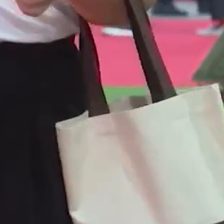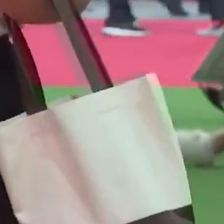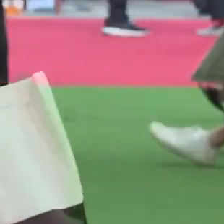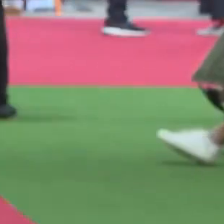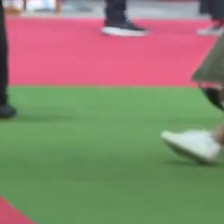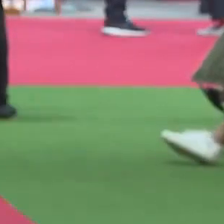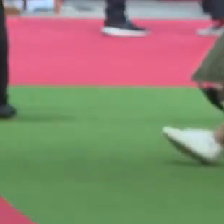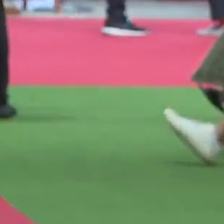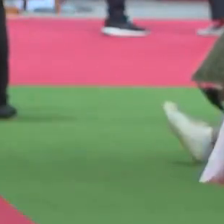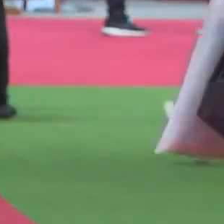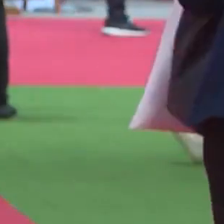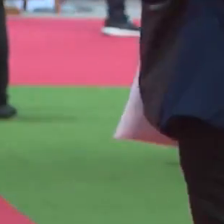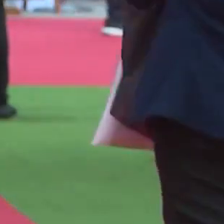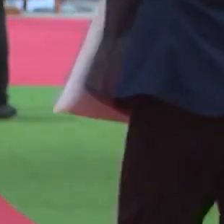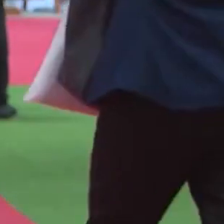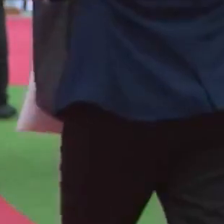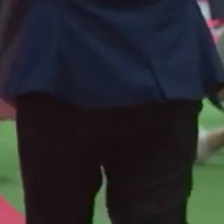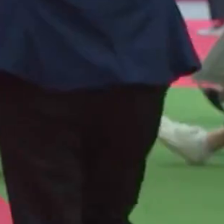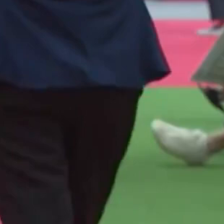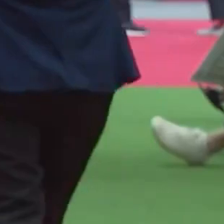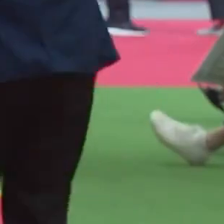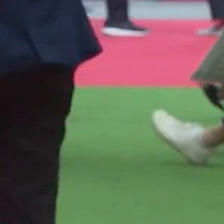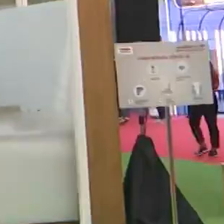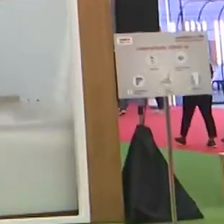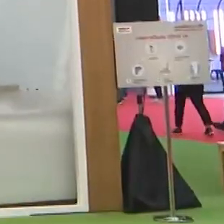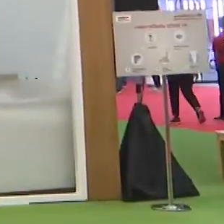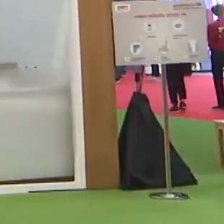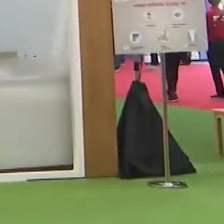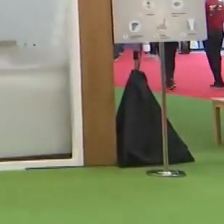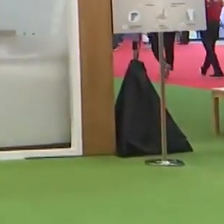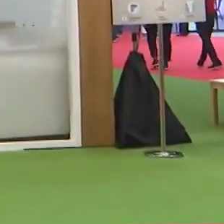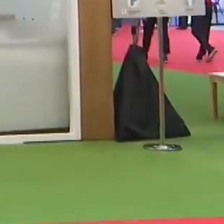ความเสี่ยงในเรื่องของผู้ที่สืบทอดธุรกิจนั้นมีน้อยค่ะ